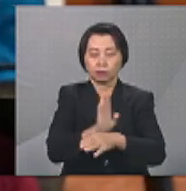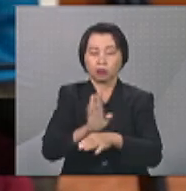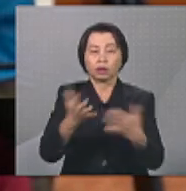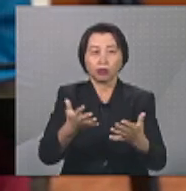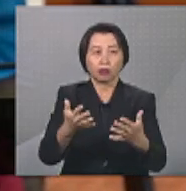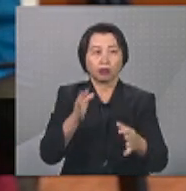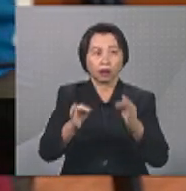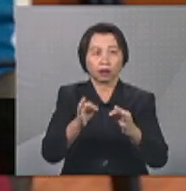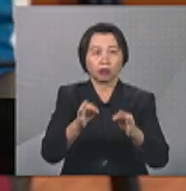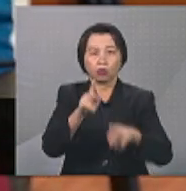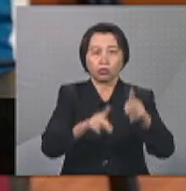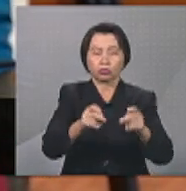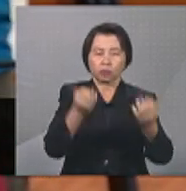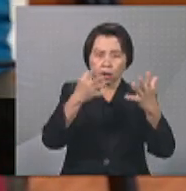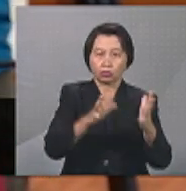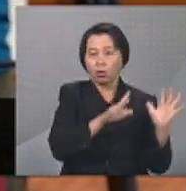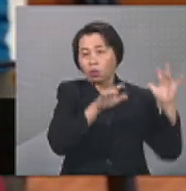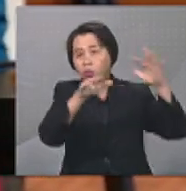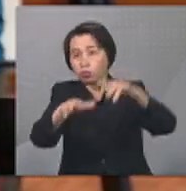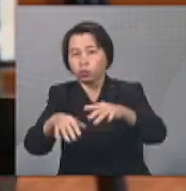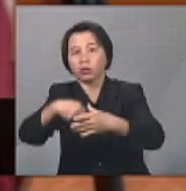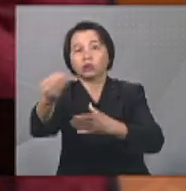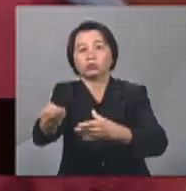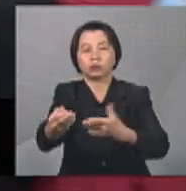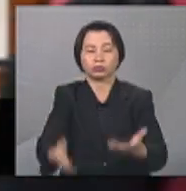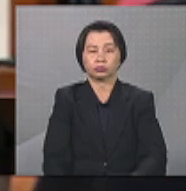ini pun mendorong orang ramai untuk berada lebih lama di luar?